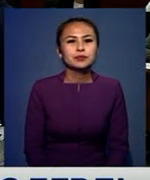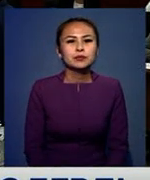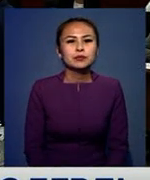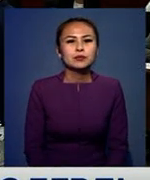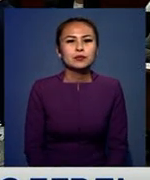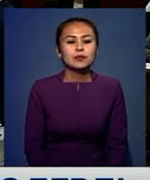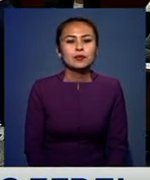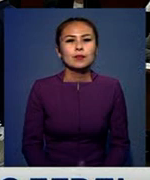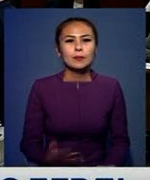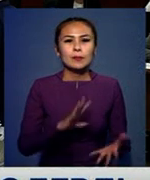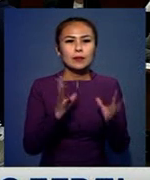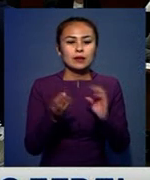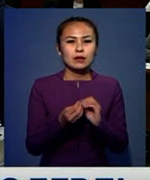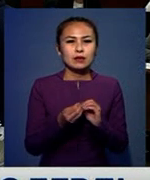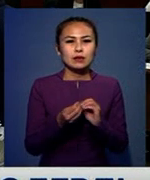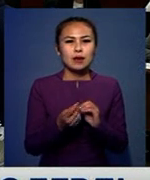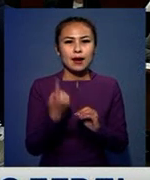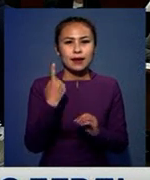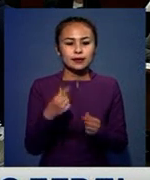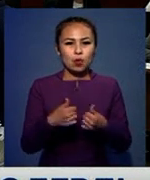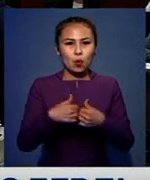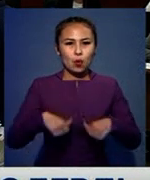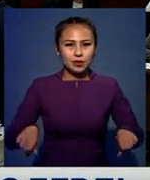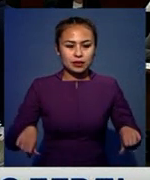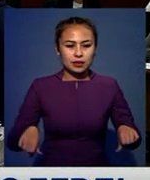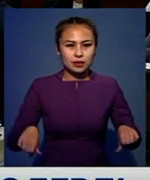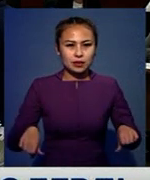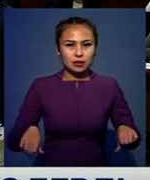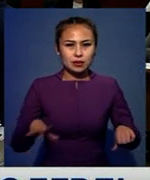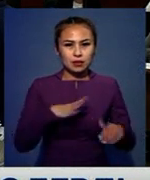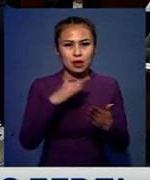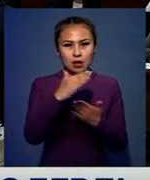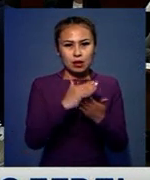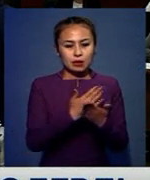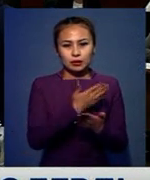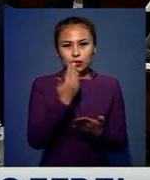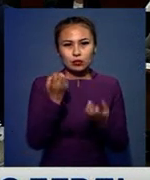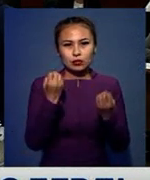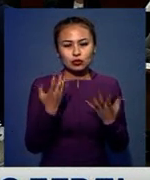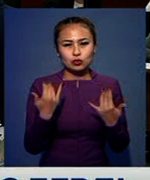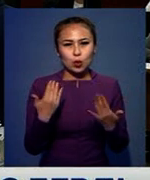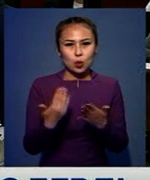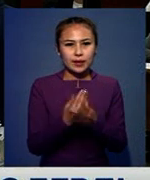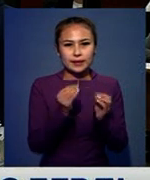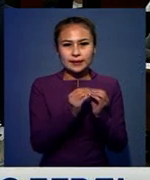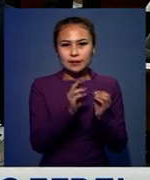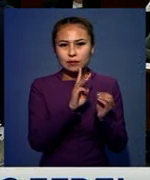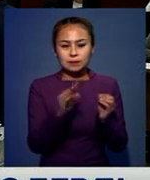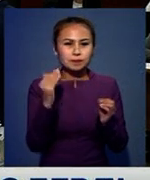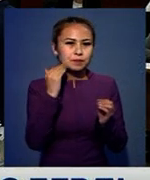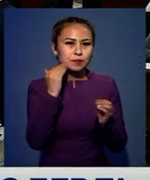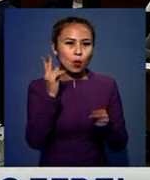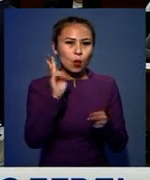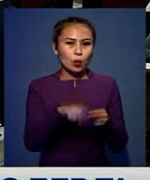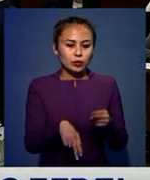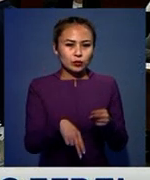Я мне жалғыз комиссия мүшелері ғана мұны топшылап отырған жоқ. Дәл жаңа бір 10 минуттың көлемі ғана болды